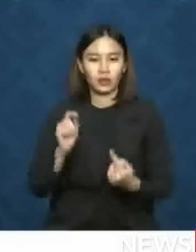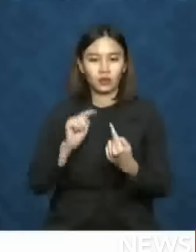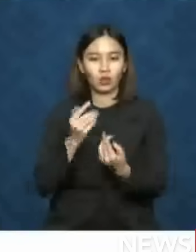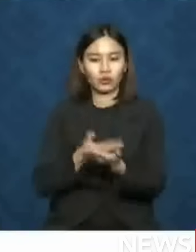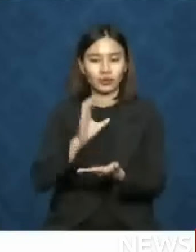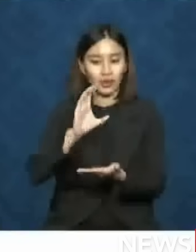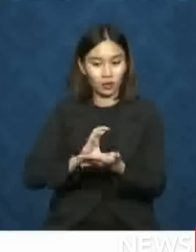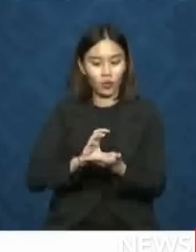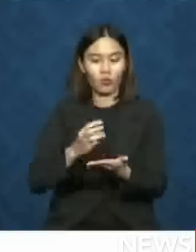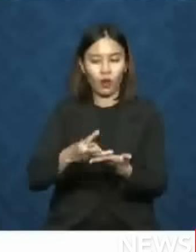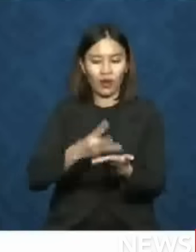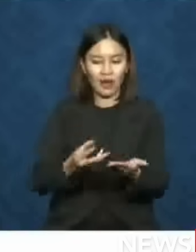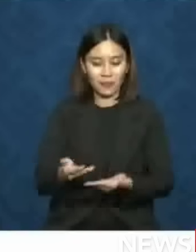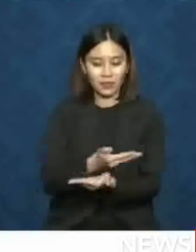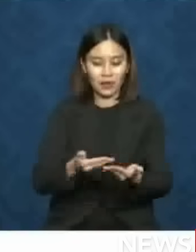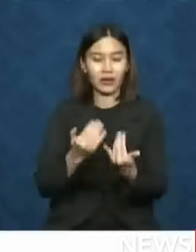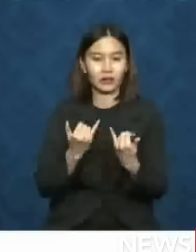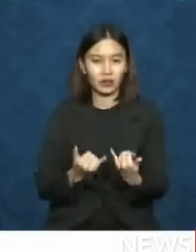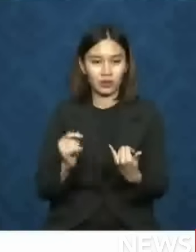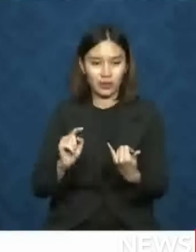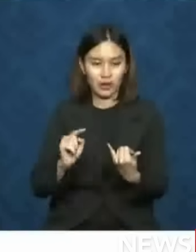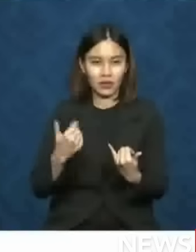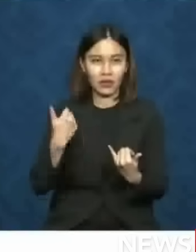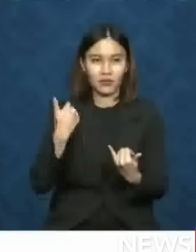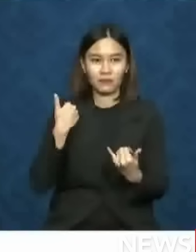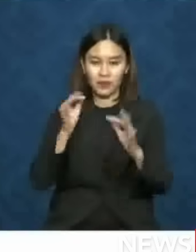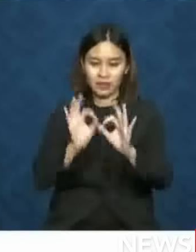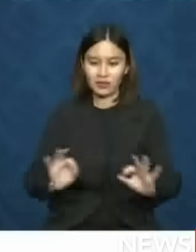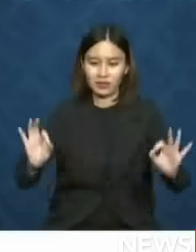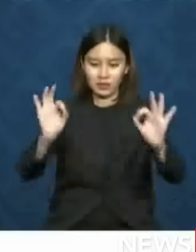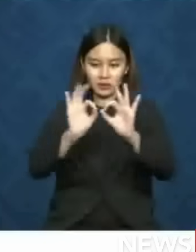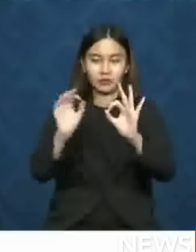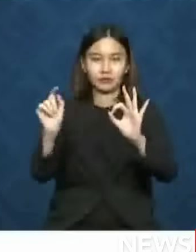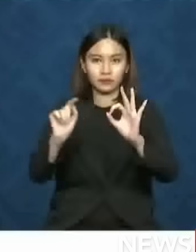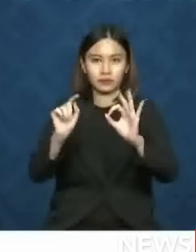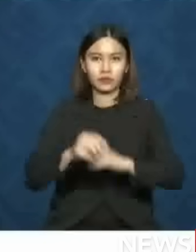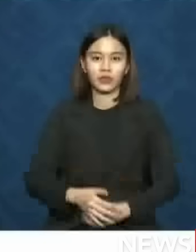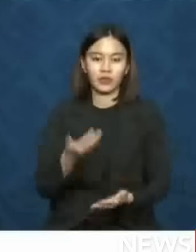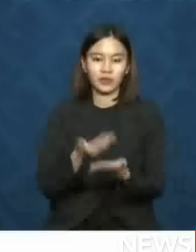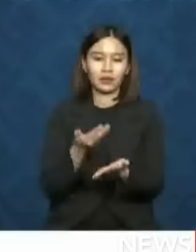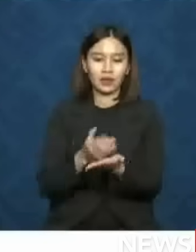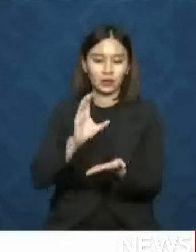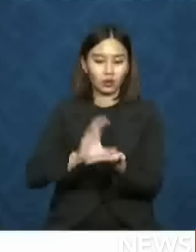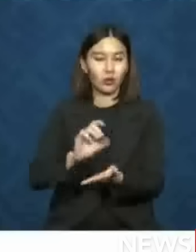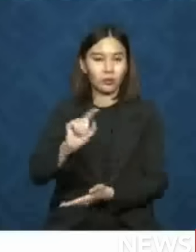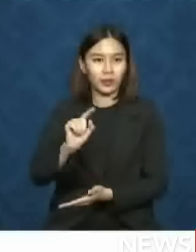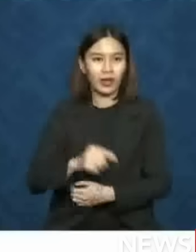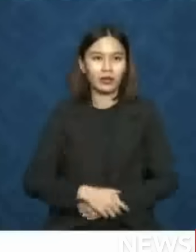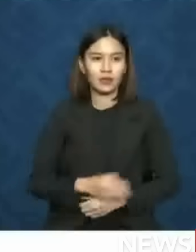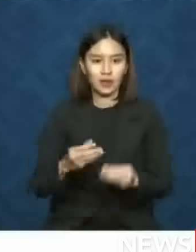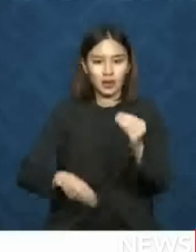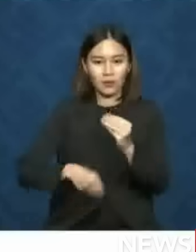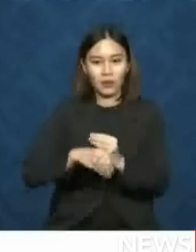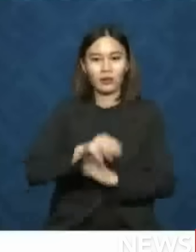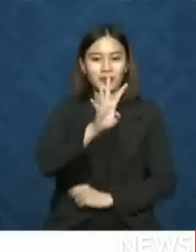ประมาณในวาระที่พิจารณาอยู่นี้มีไฮไลท์สำคัญคือเป็นเป็นงบประมาณที่ 4เพิ่ม